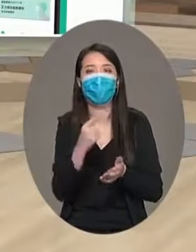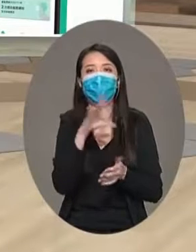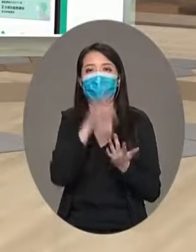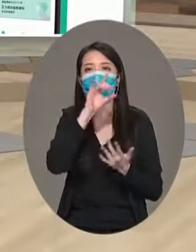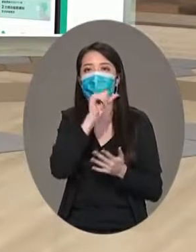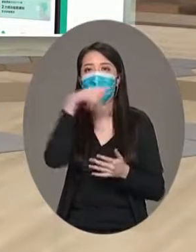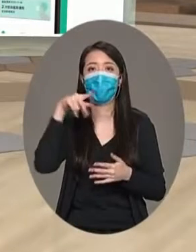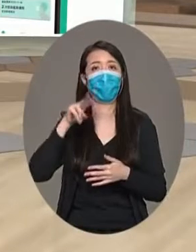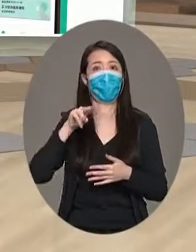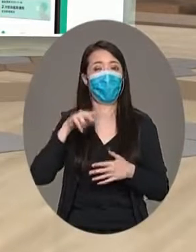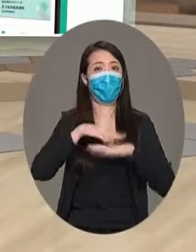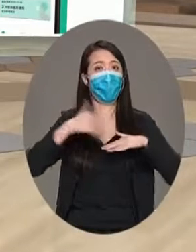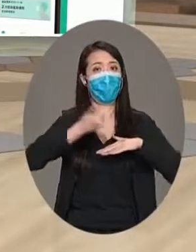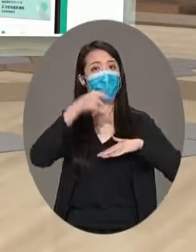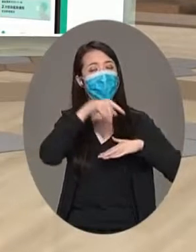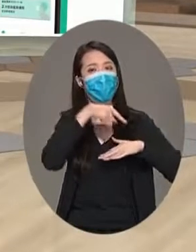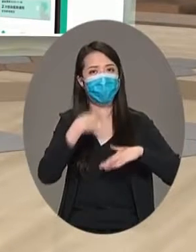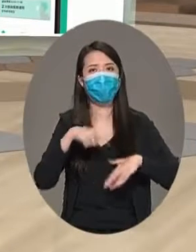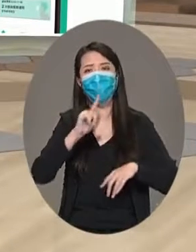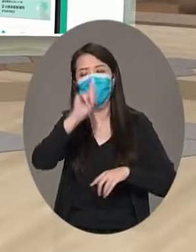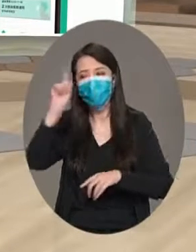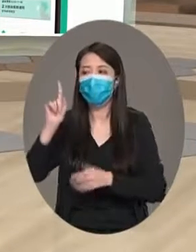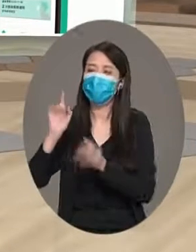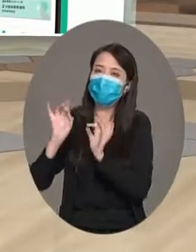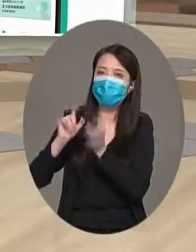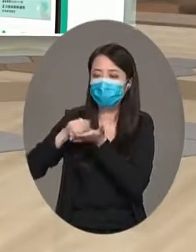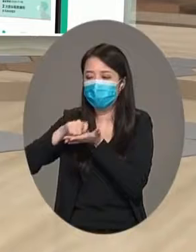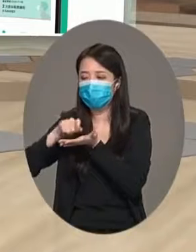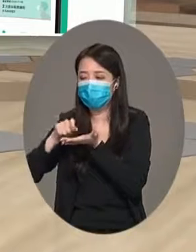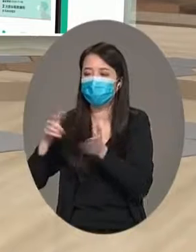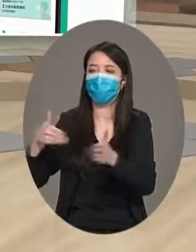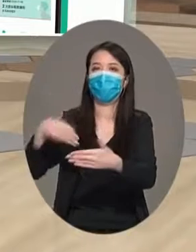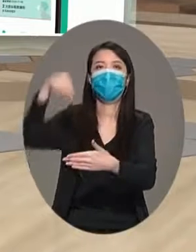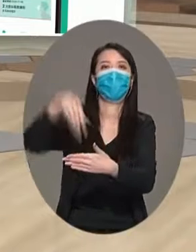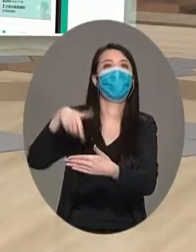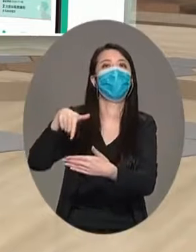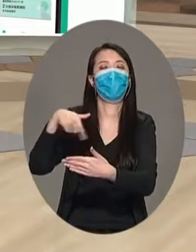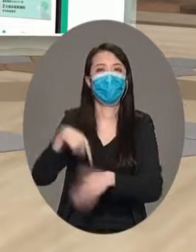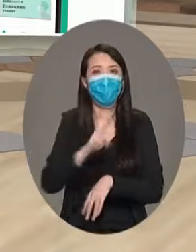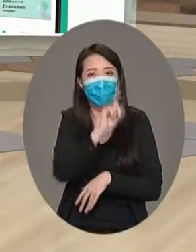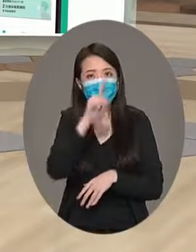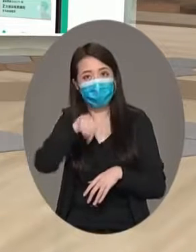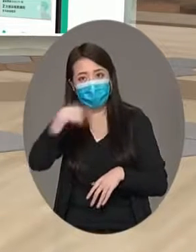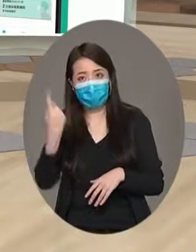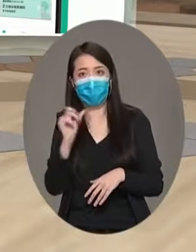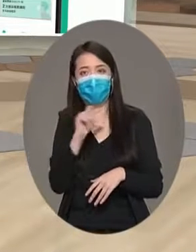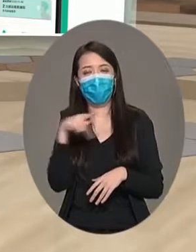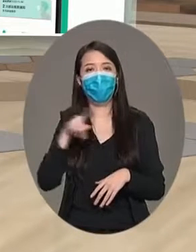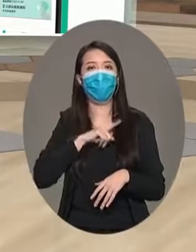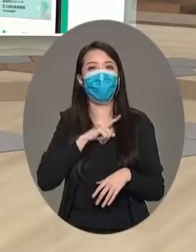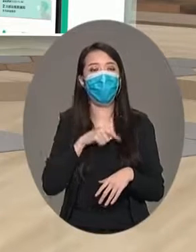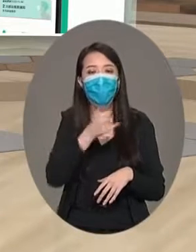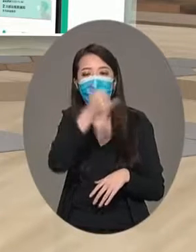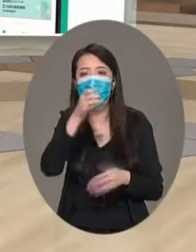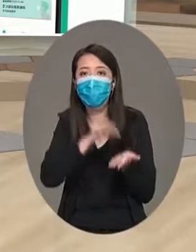用安心出行，亦都有人选择填纸仔写下资料给餐厅。 坊間亦有一些自行記低行